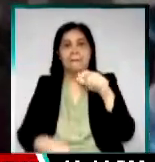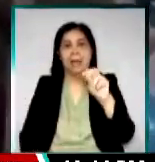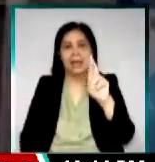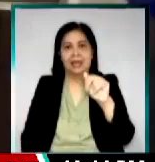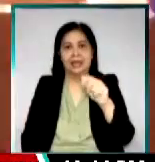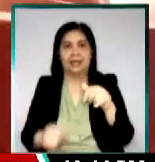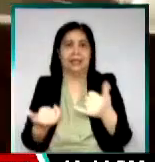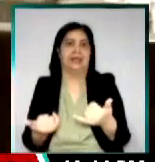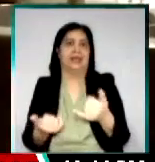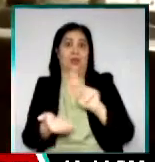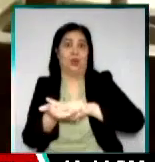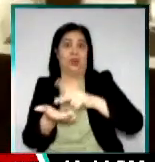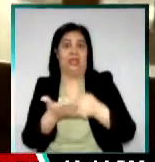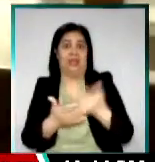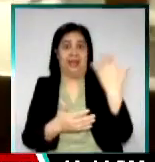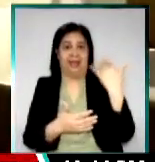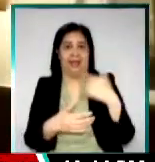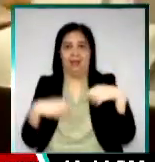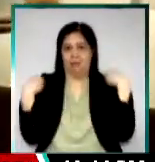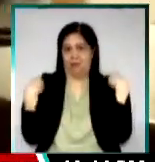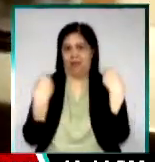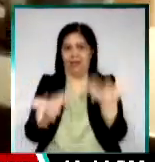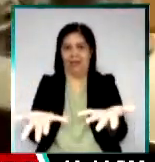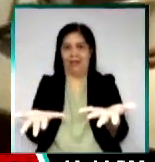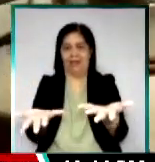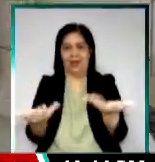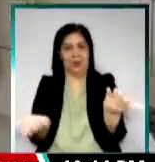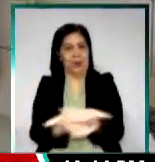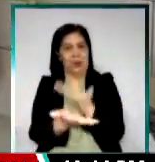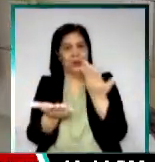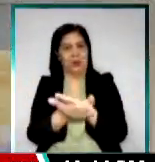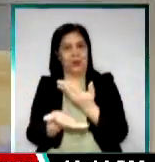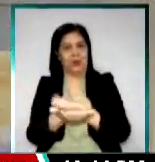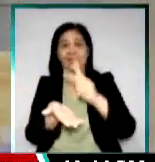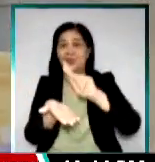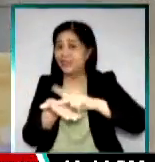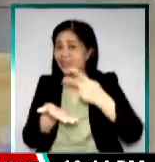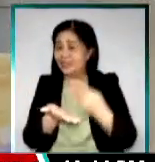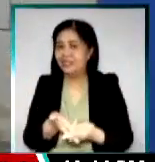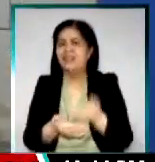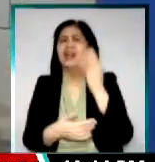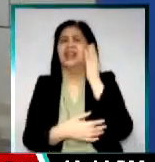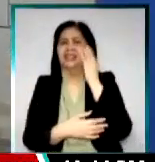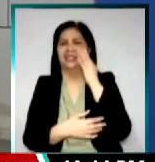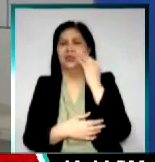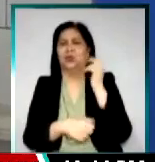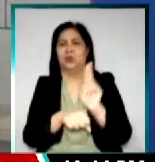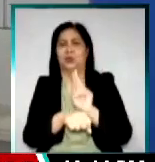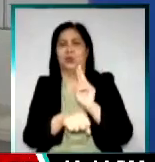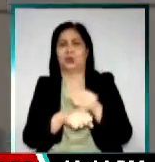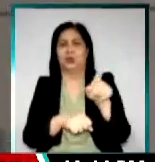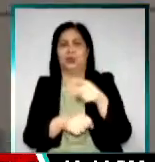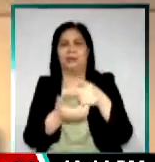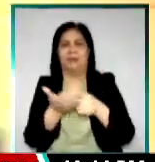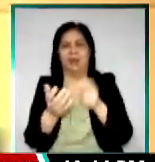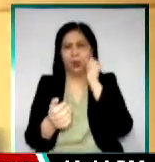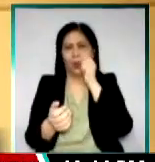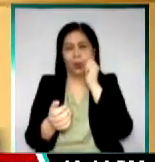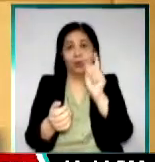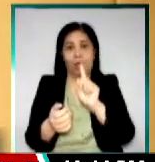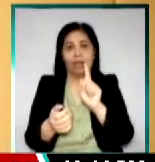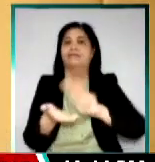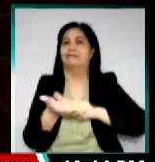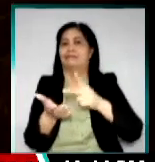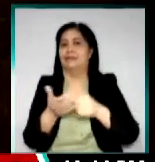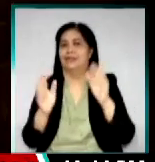kusina, voila! Ito na ang bagong kitchen. Batid daw niyang gamit na gamit na parte ng bahay ang kusina, kaya mahalaga